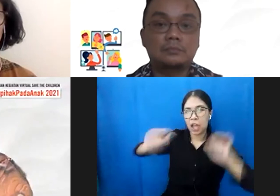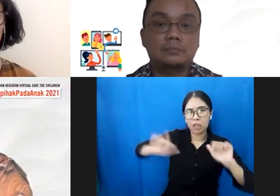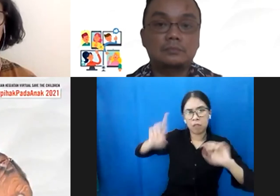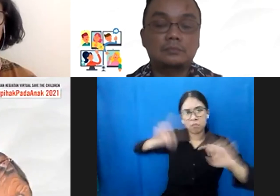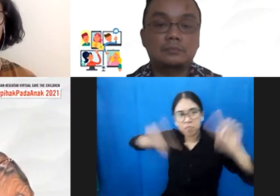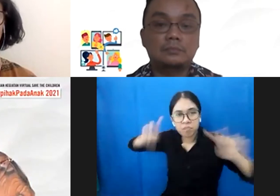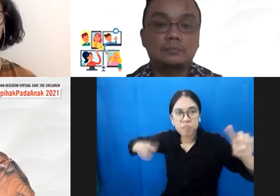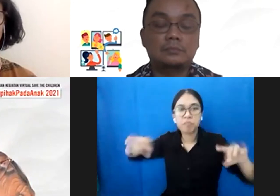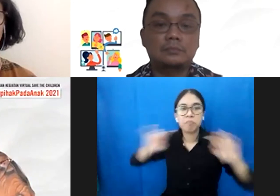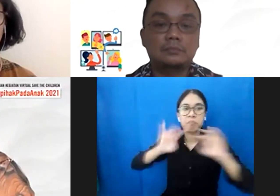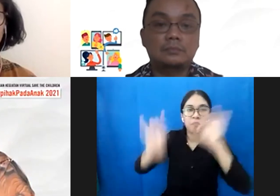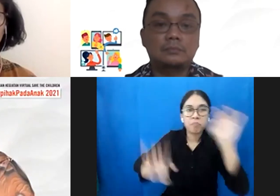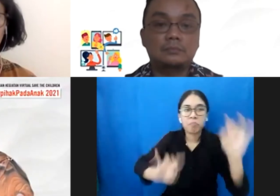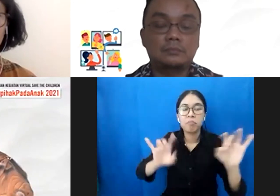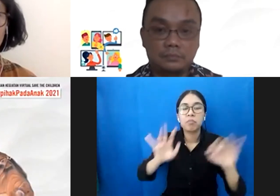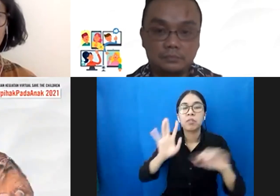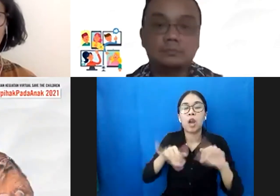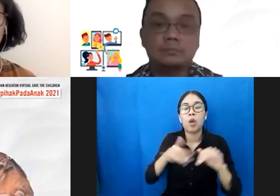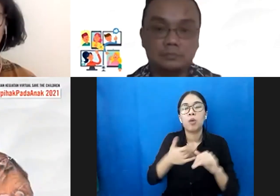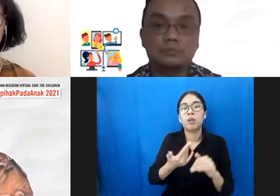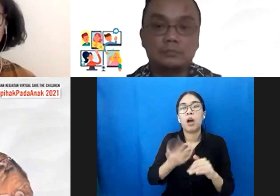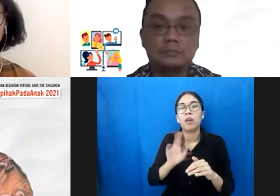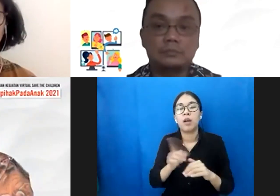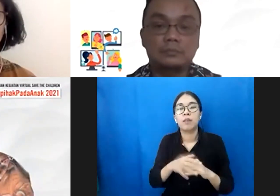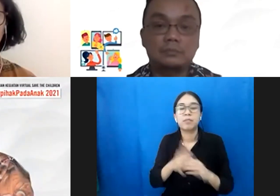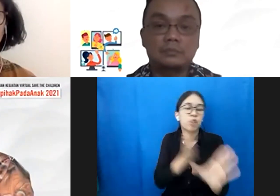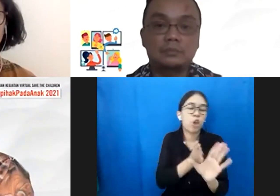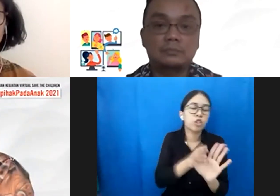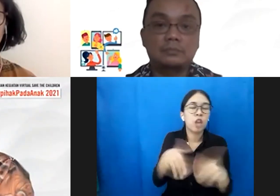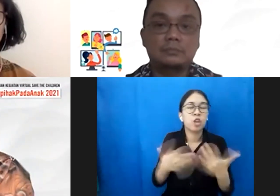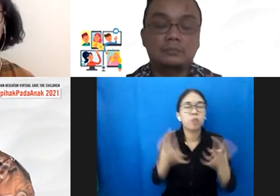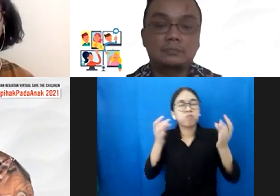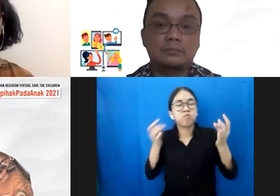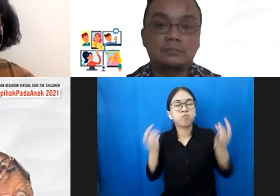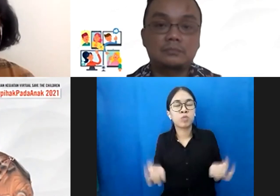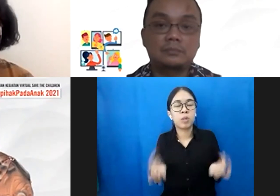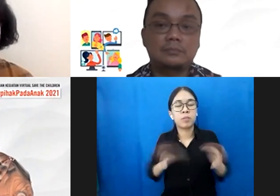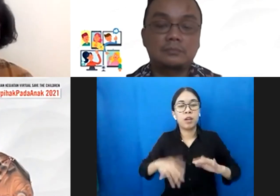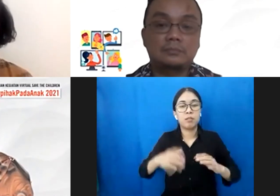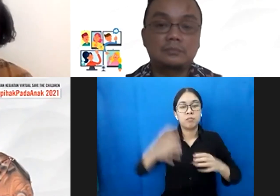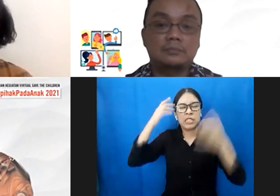sifatnya kegiatan aspeknya psikologis, teknik relaksasi, memanage stres, paling enggak